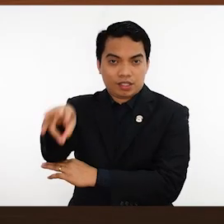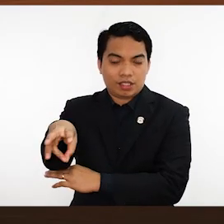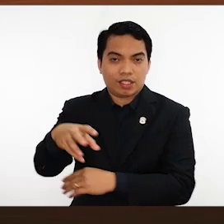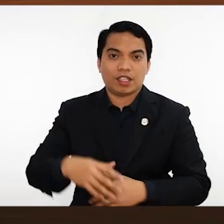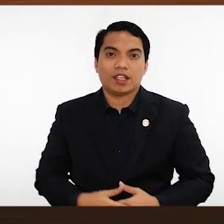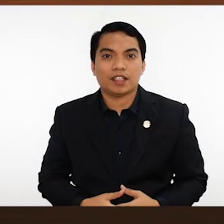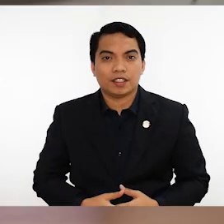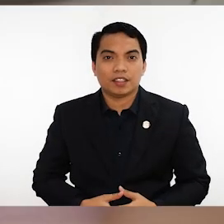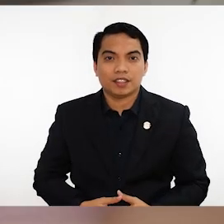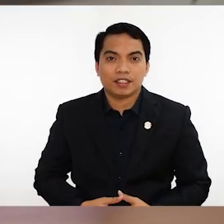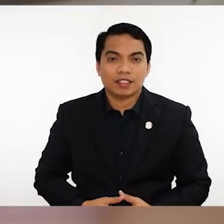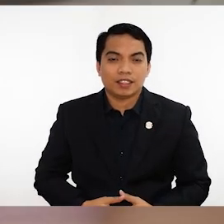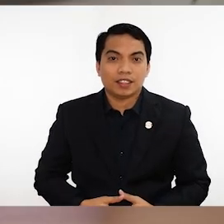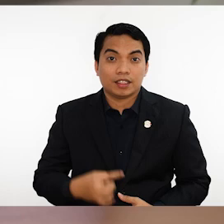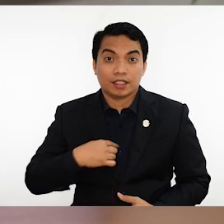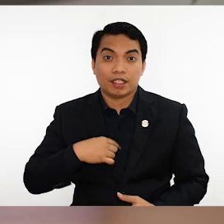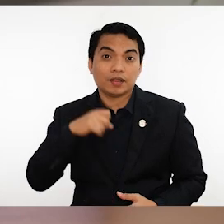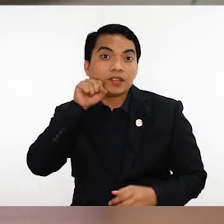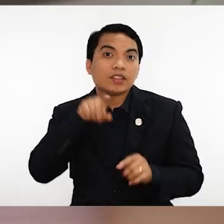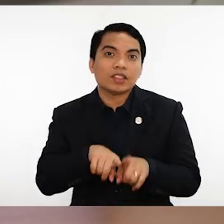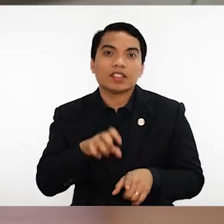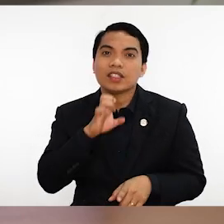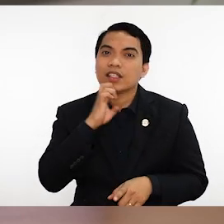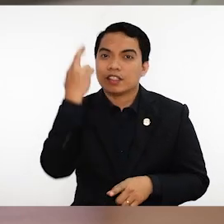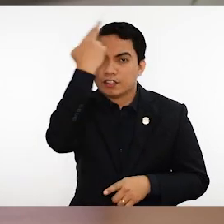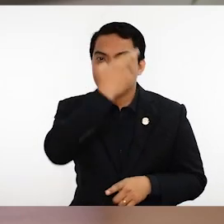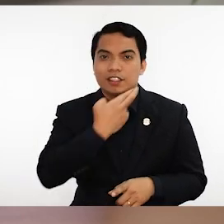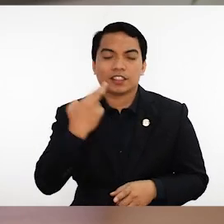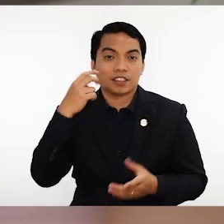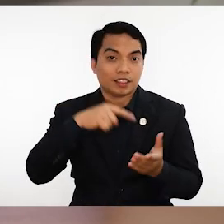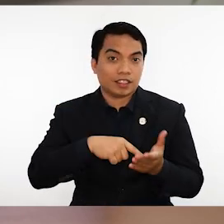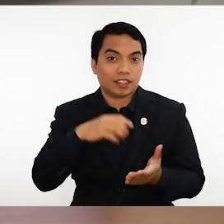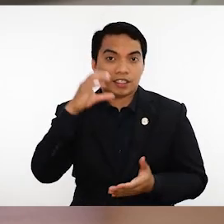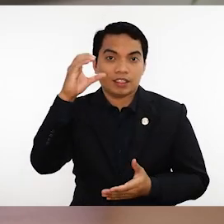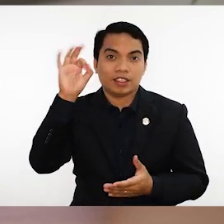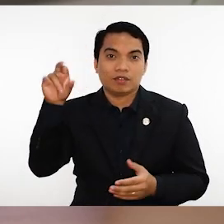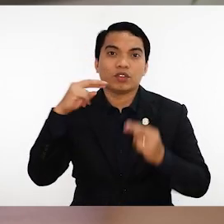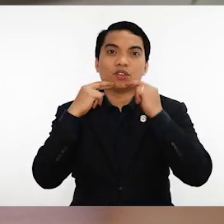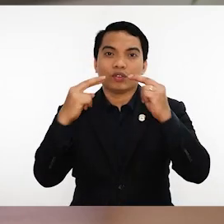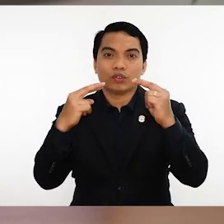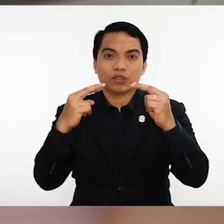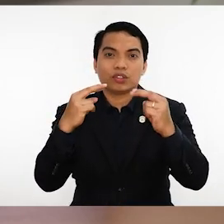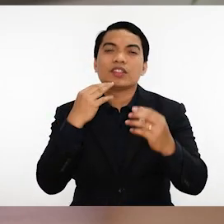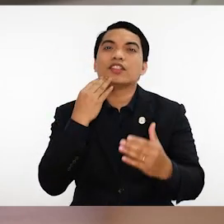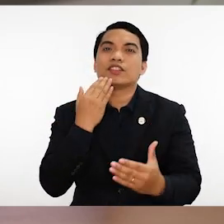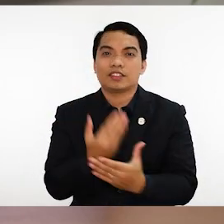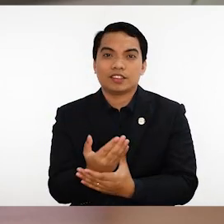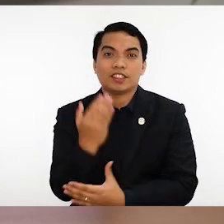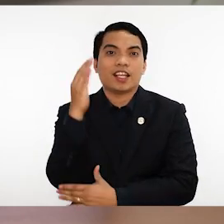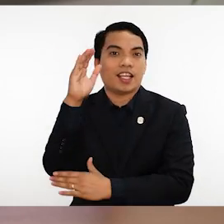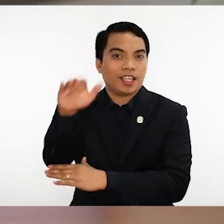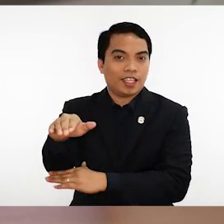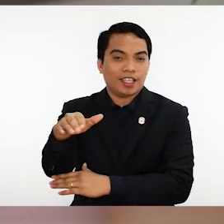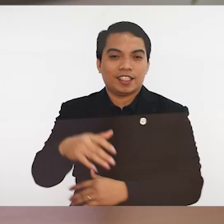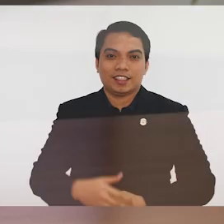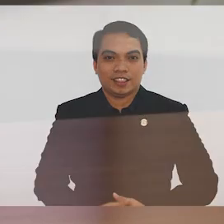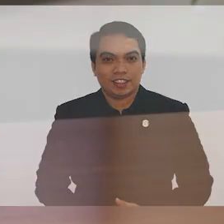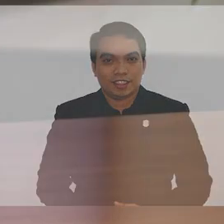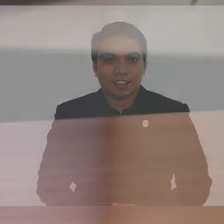gabi. Ako po si kapatid na Ella Ronquillo at ito ang CFO News. Magandang hapon